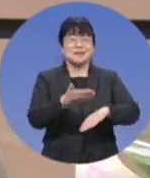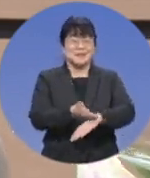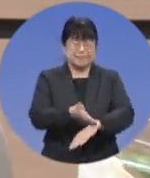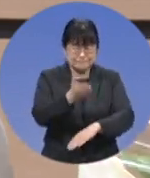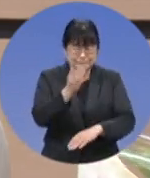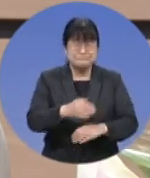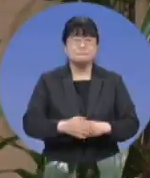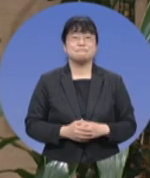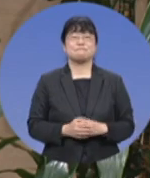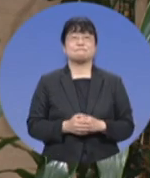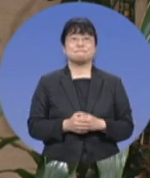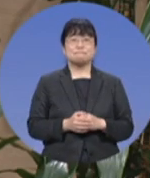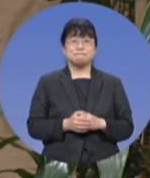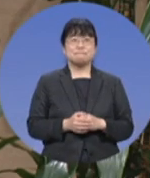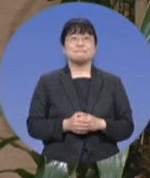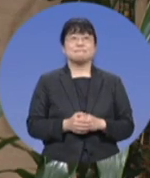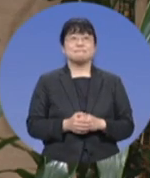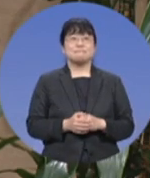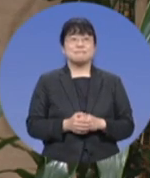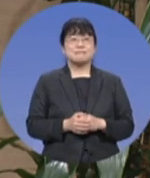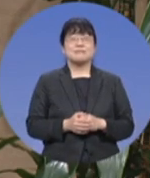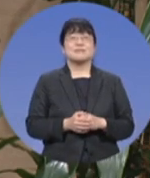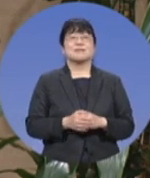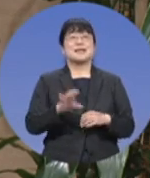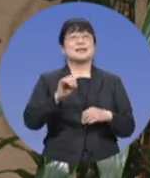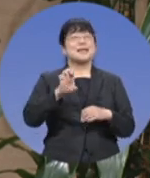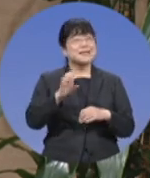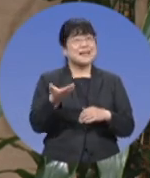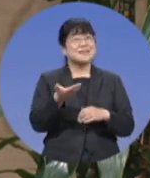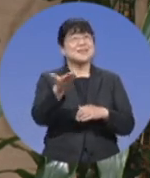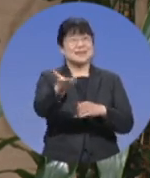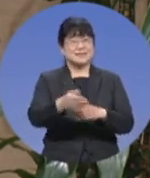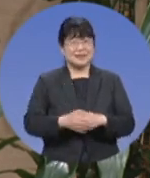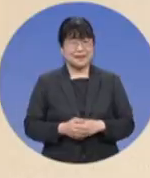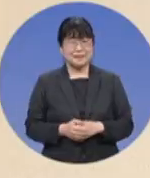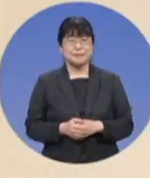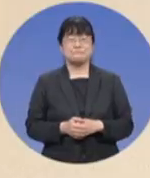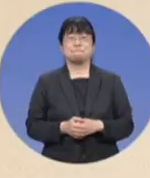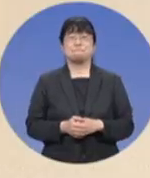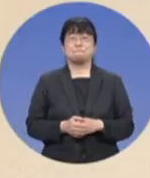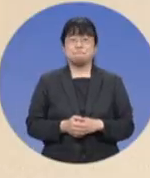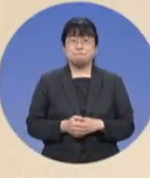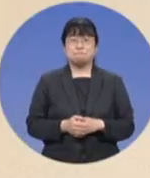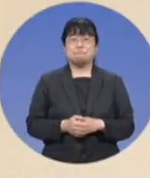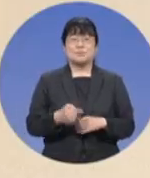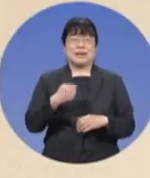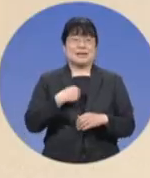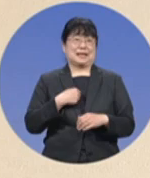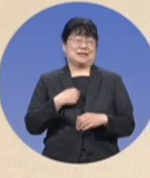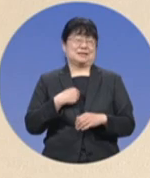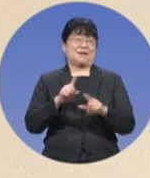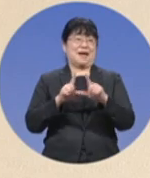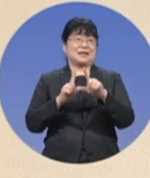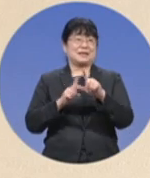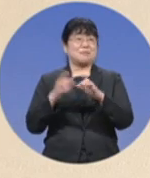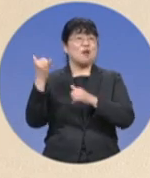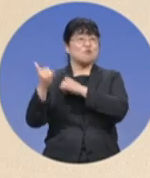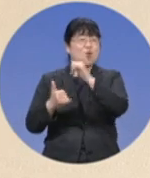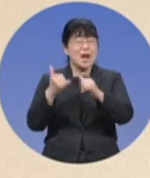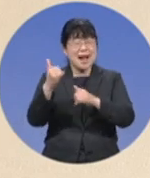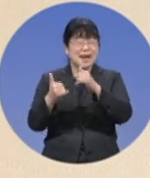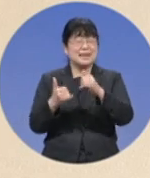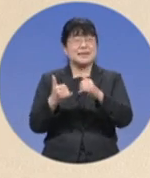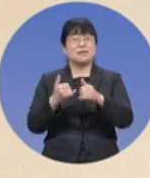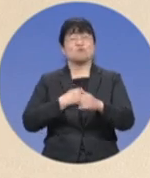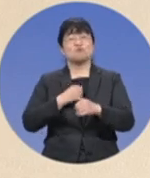ございました。 そして千恵ちゃん、いかがでしょうか。 はい、私は千葉県の歴史に触れ